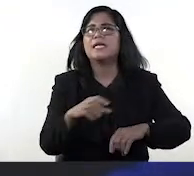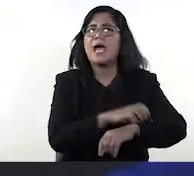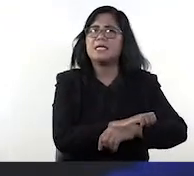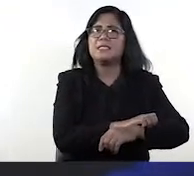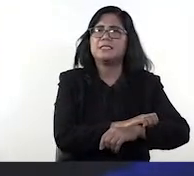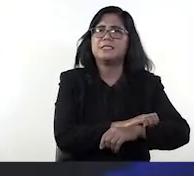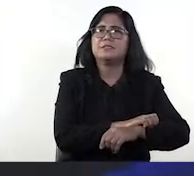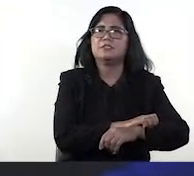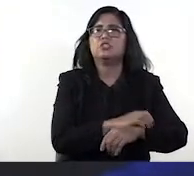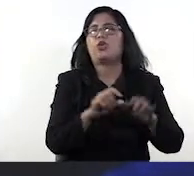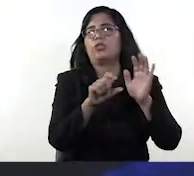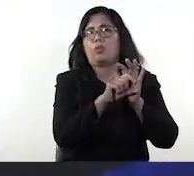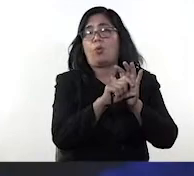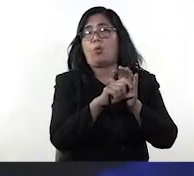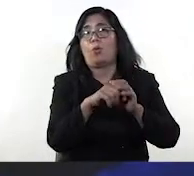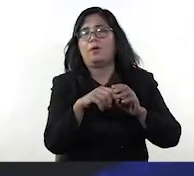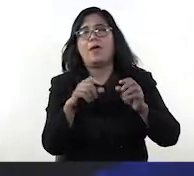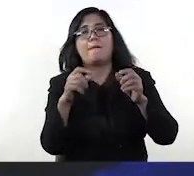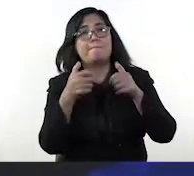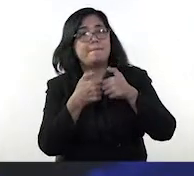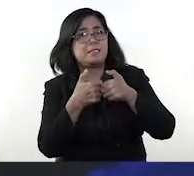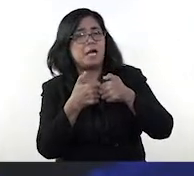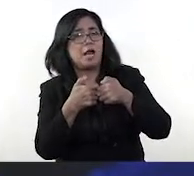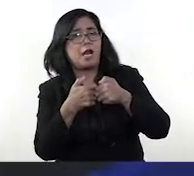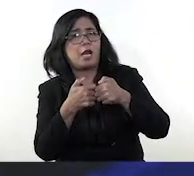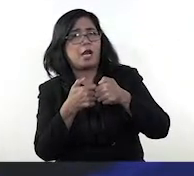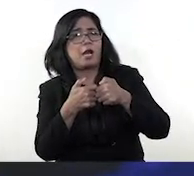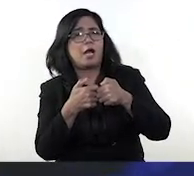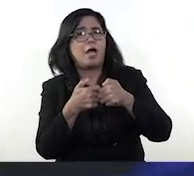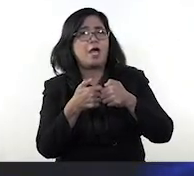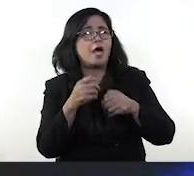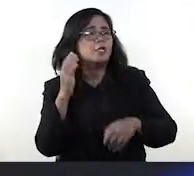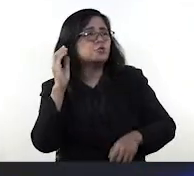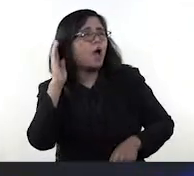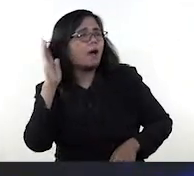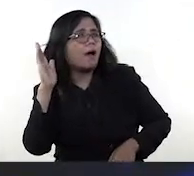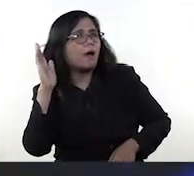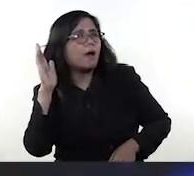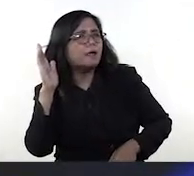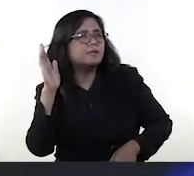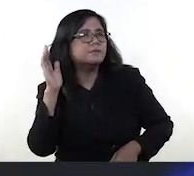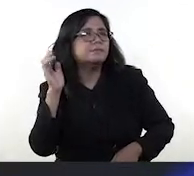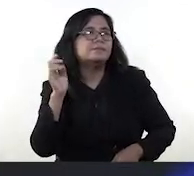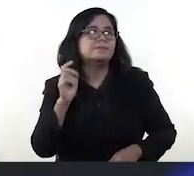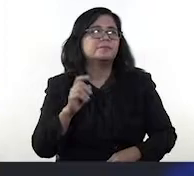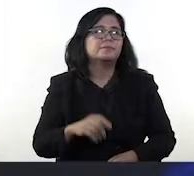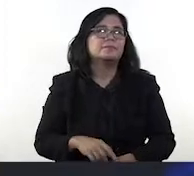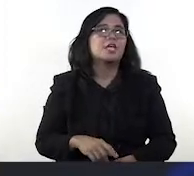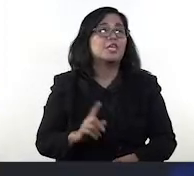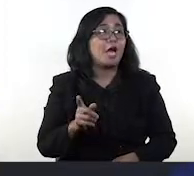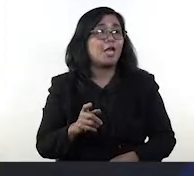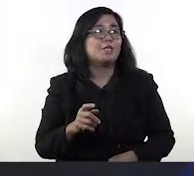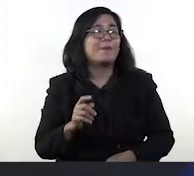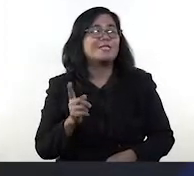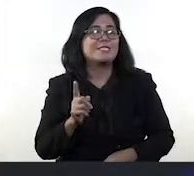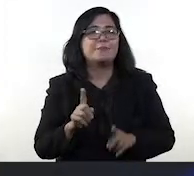salah contoh sudah pacaran Hai tiba-tiba di masa pacaran sudah ada suara nih Ayo kita akan